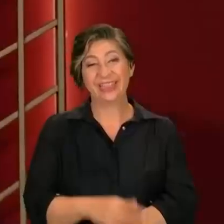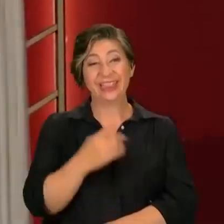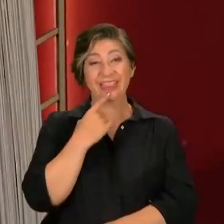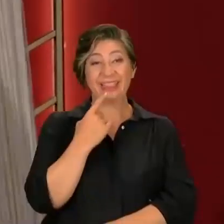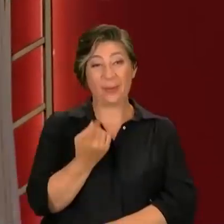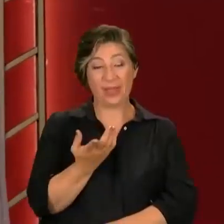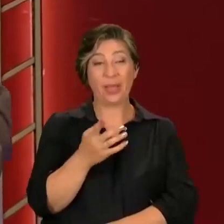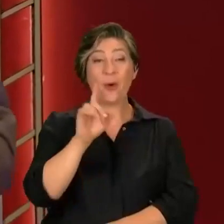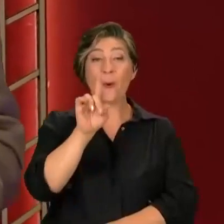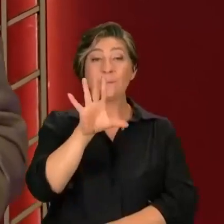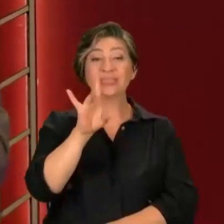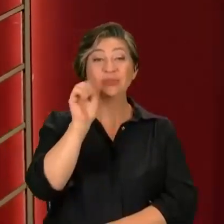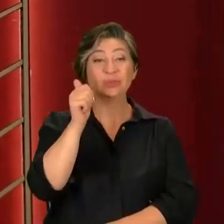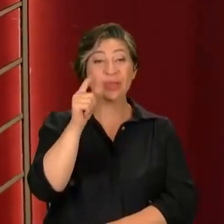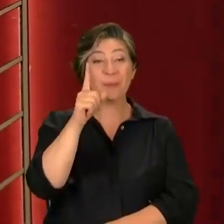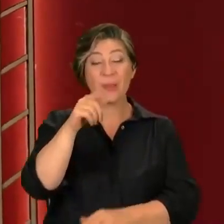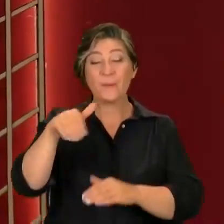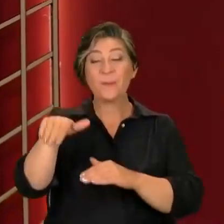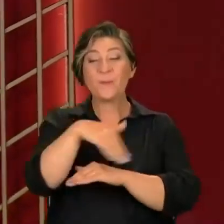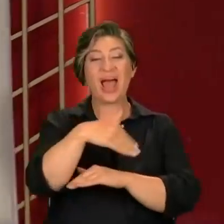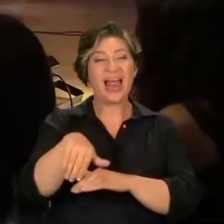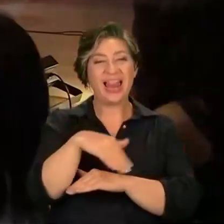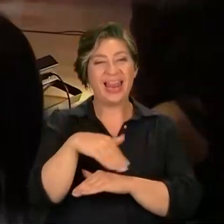Demek ki 15 günde bir mahalleli